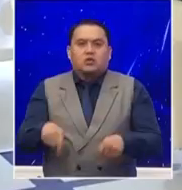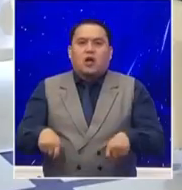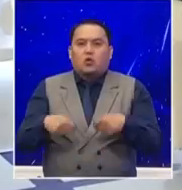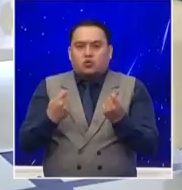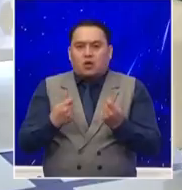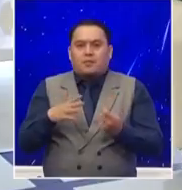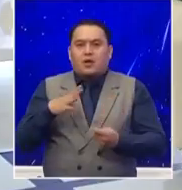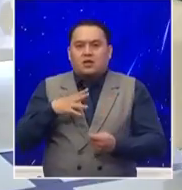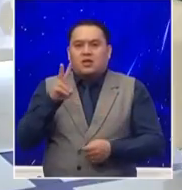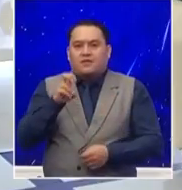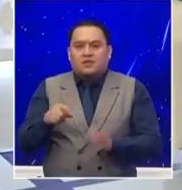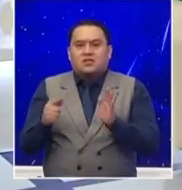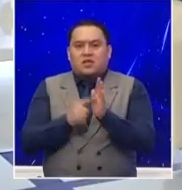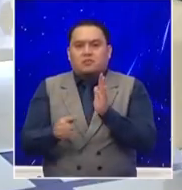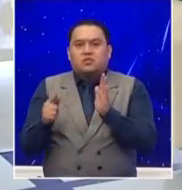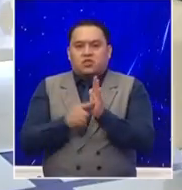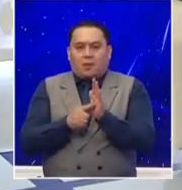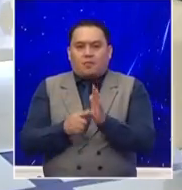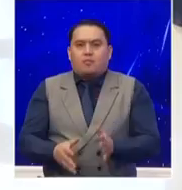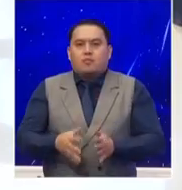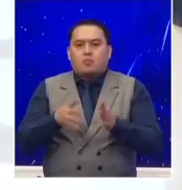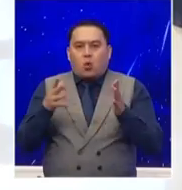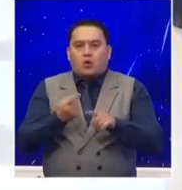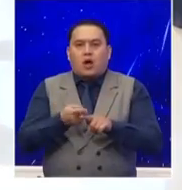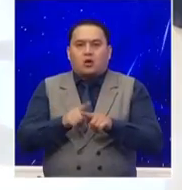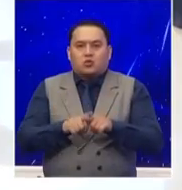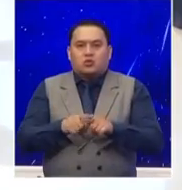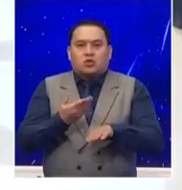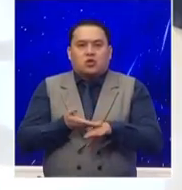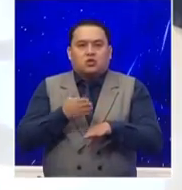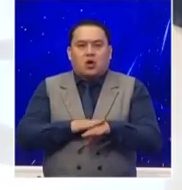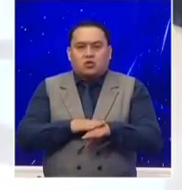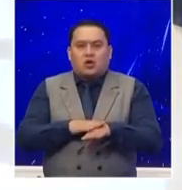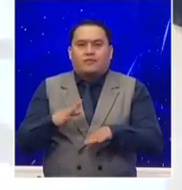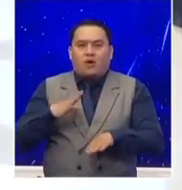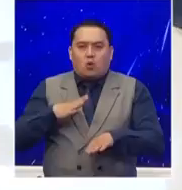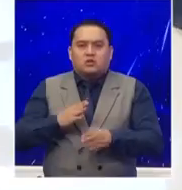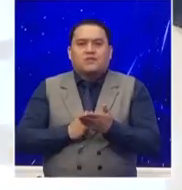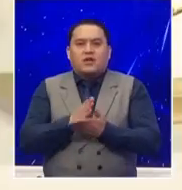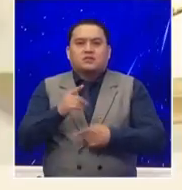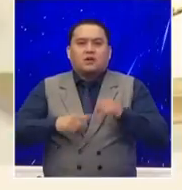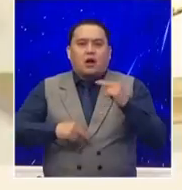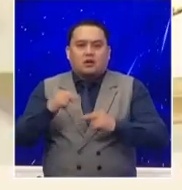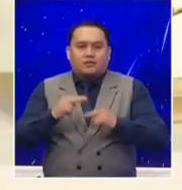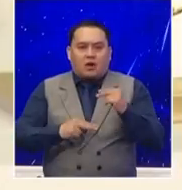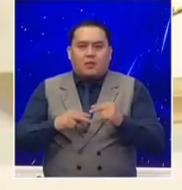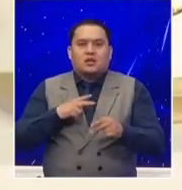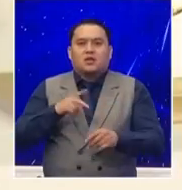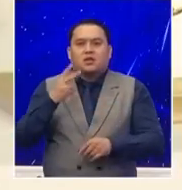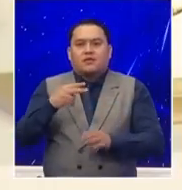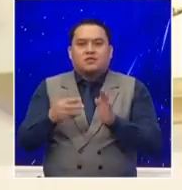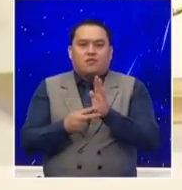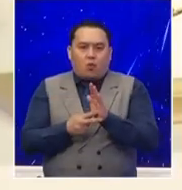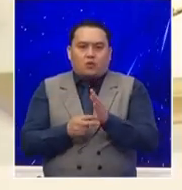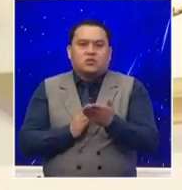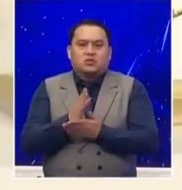правонарушений составило 277, более половины из которых тяжкие и особо тяжкие. В сфере строительства зарегистрировано 28,